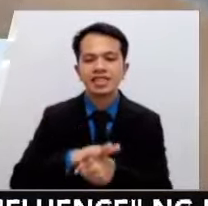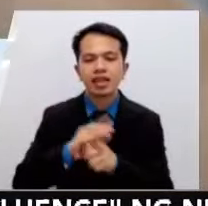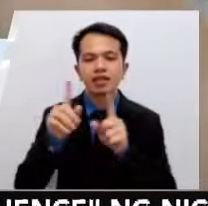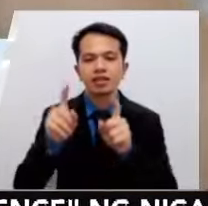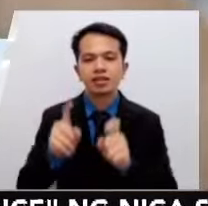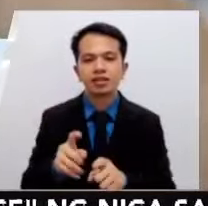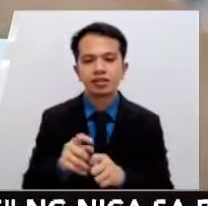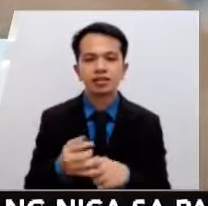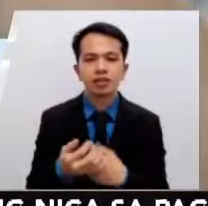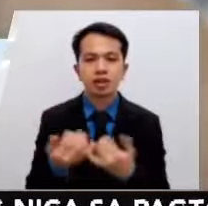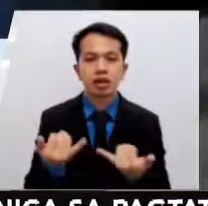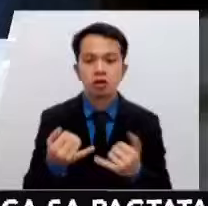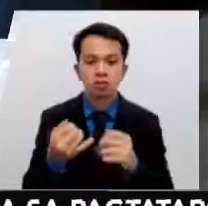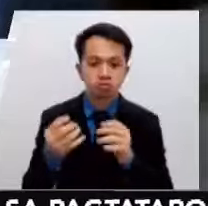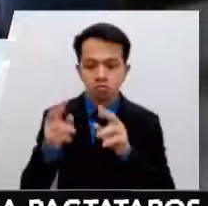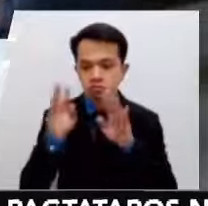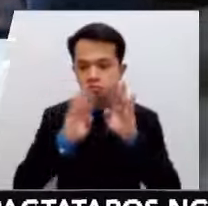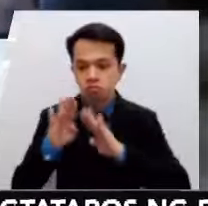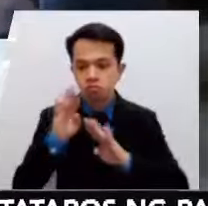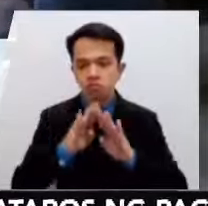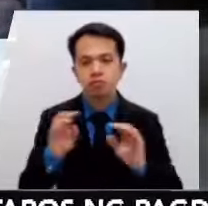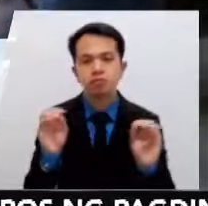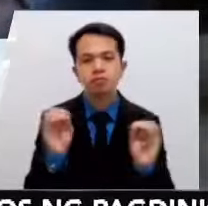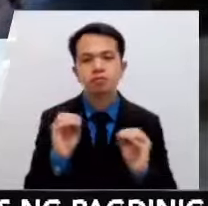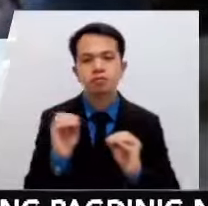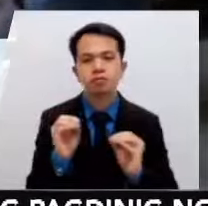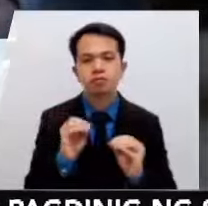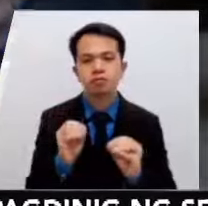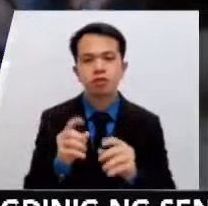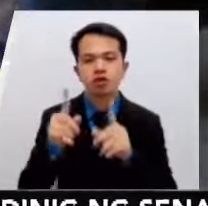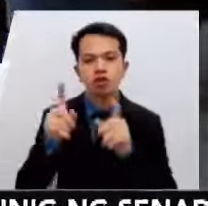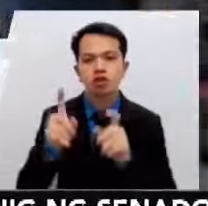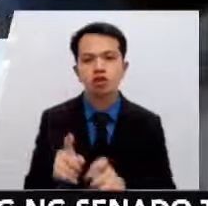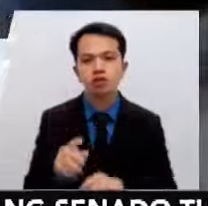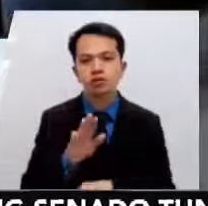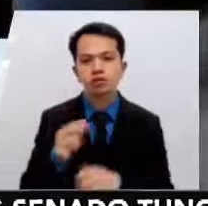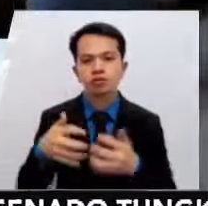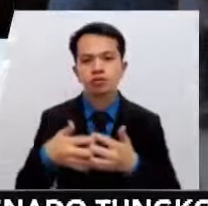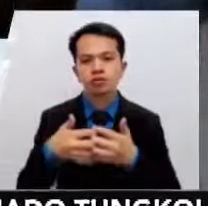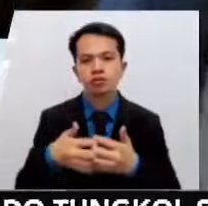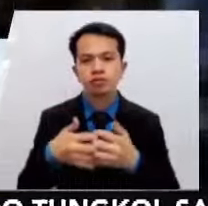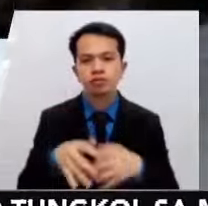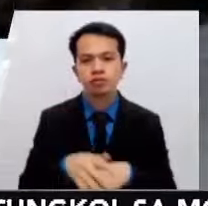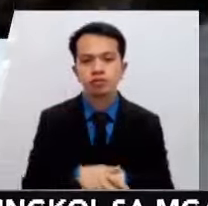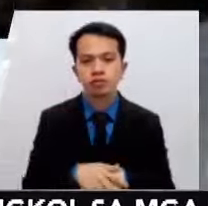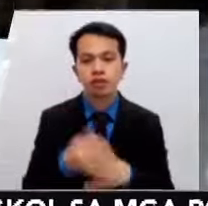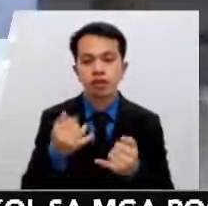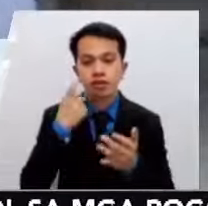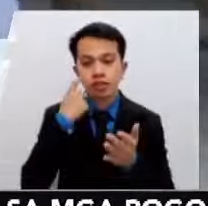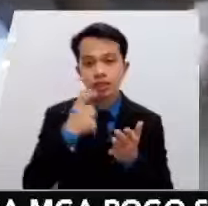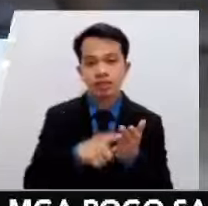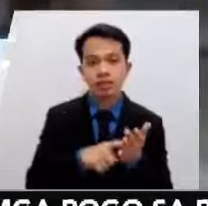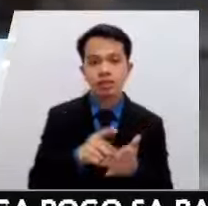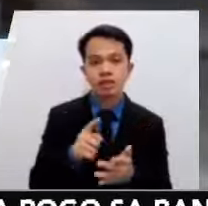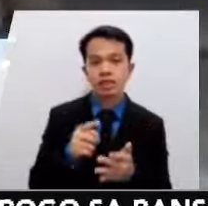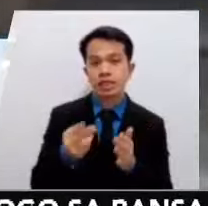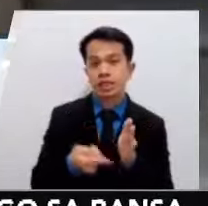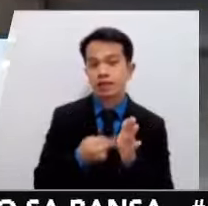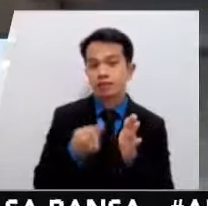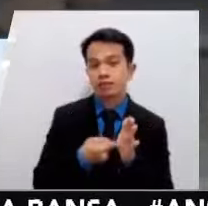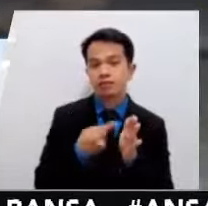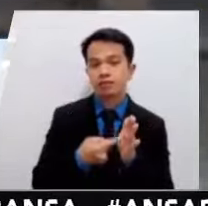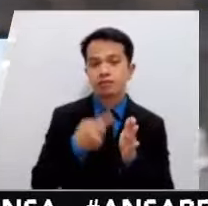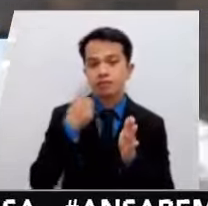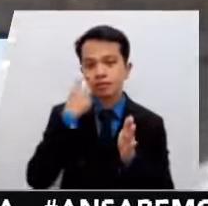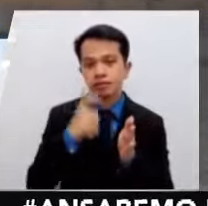major issues na na-encounter sa pagtetest nila ng makina. Ang napapansin lang daw paminsan-minsan ng mga tauhan nila ay